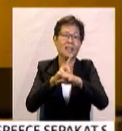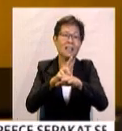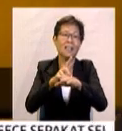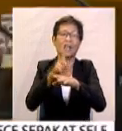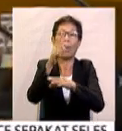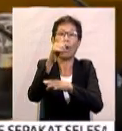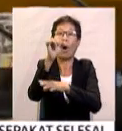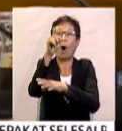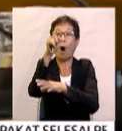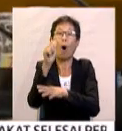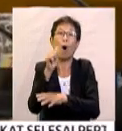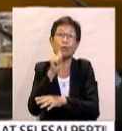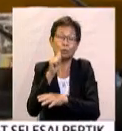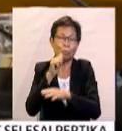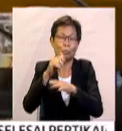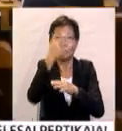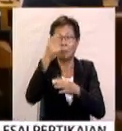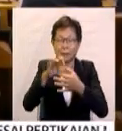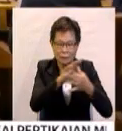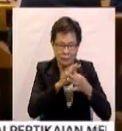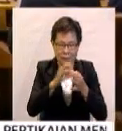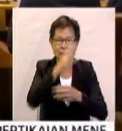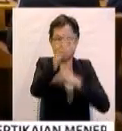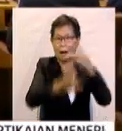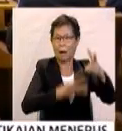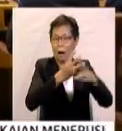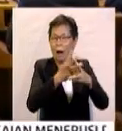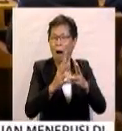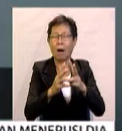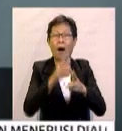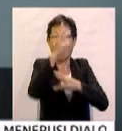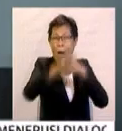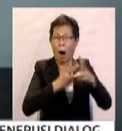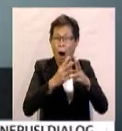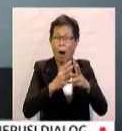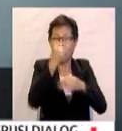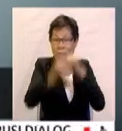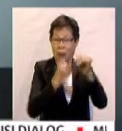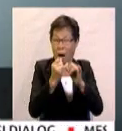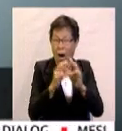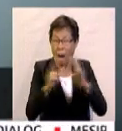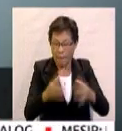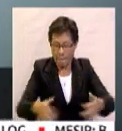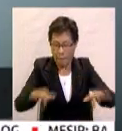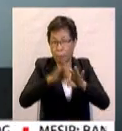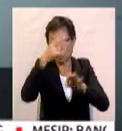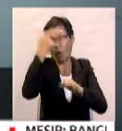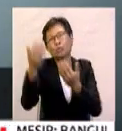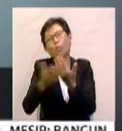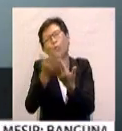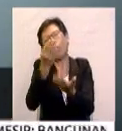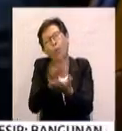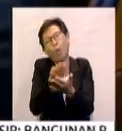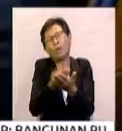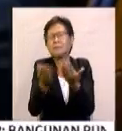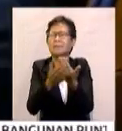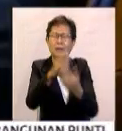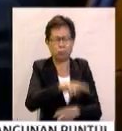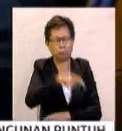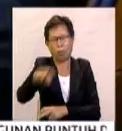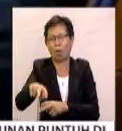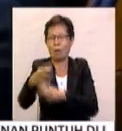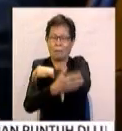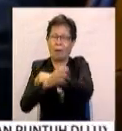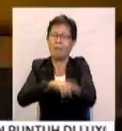bahawa kerjasama antarabangsa amat penting dalam memerangi jenayah rasuah. Ini kerana wang mudah dipindahkan dari satu negara ke negara